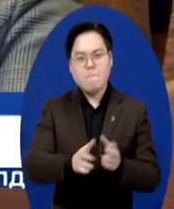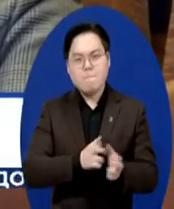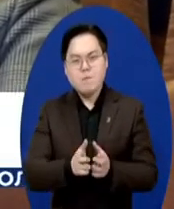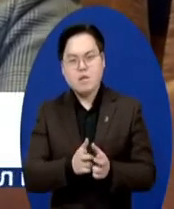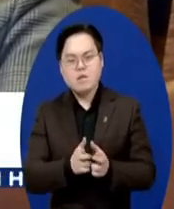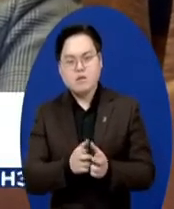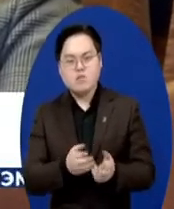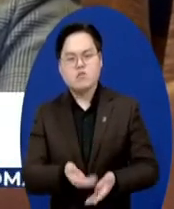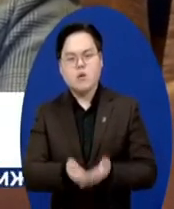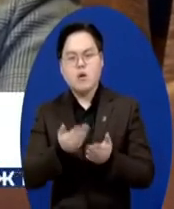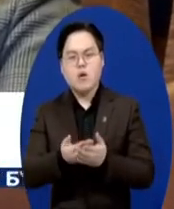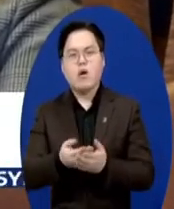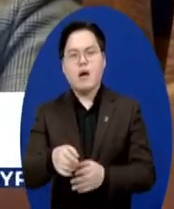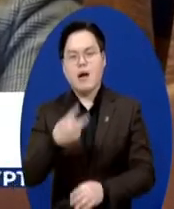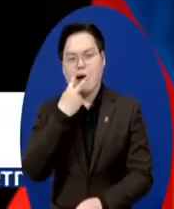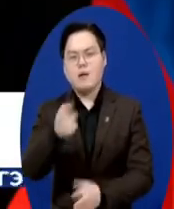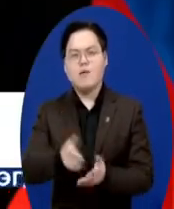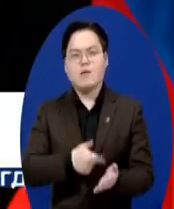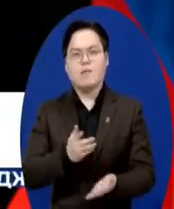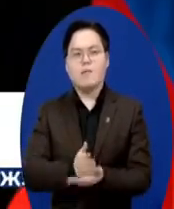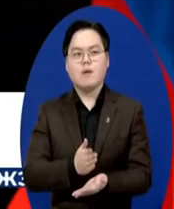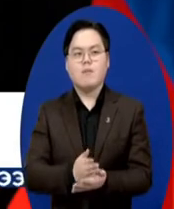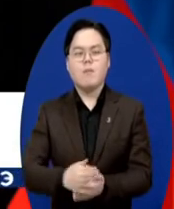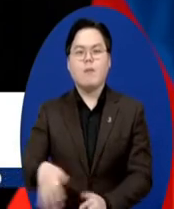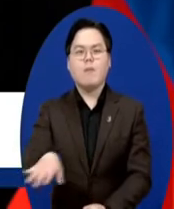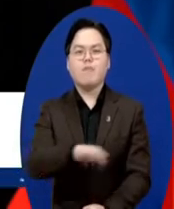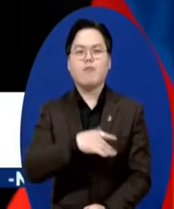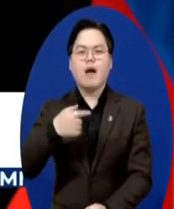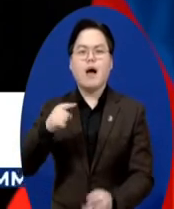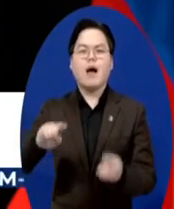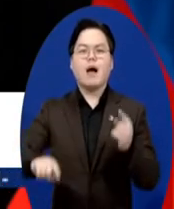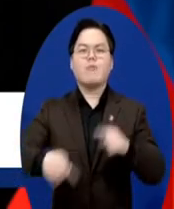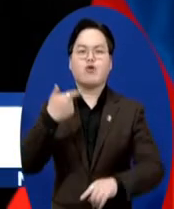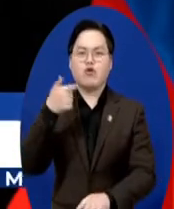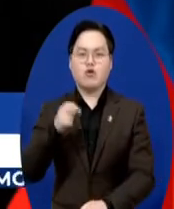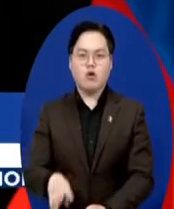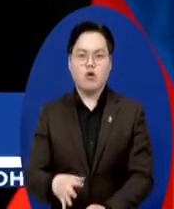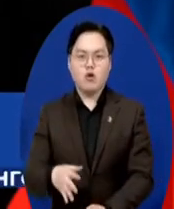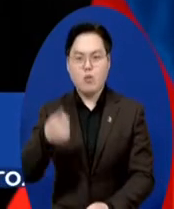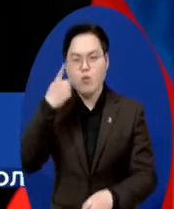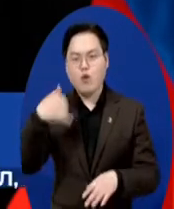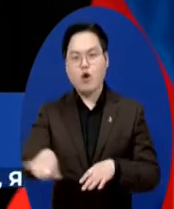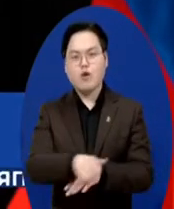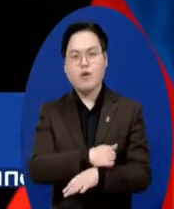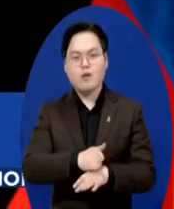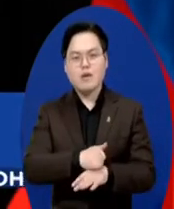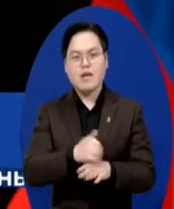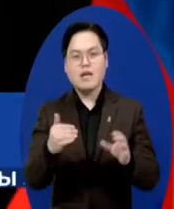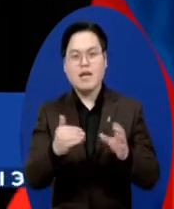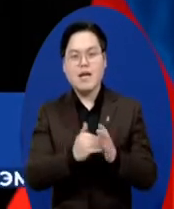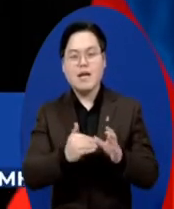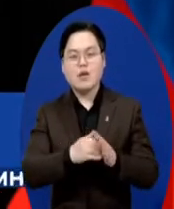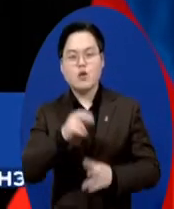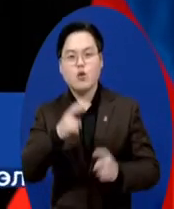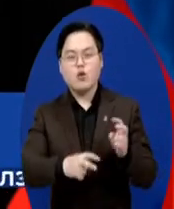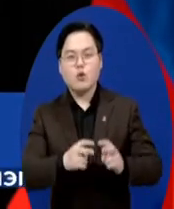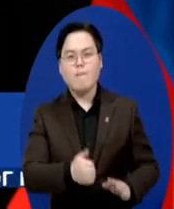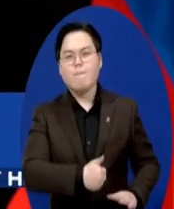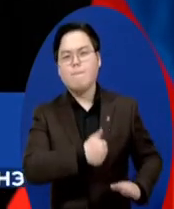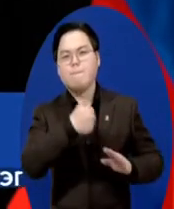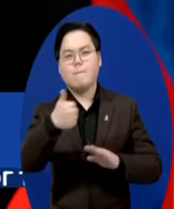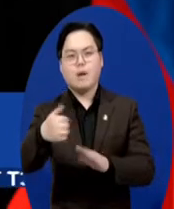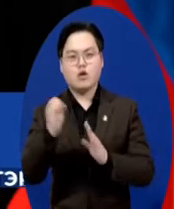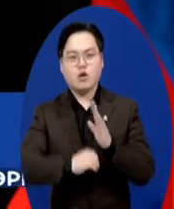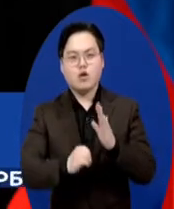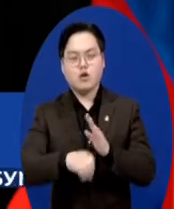бизнесийн өргөн талбар гэж харах хэрэгтэй байна. Тэг хамгийн гол нь энэ Монгол улсын Баатар Эрдэнэ түлдвэр манлайлж ажиллах ёстой